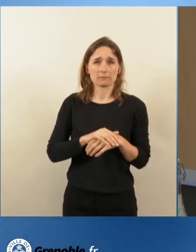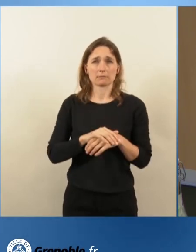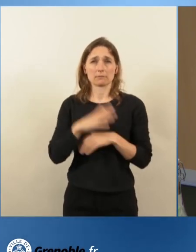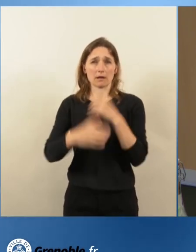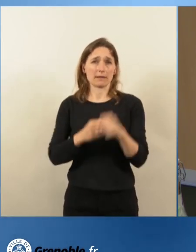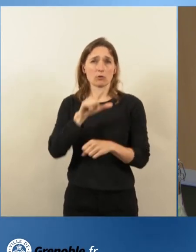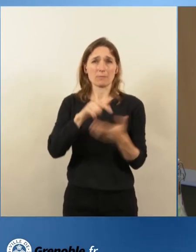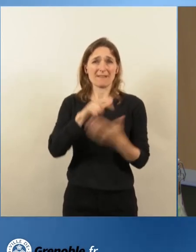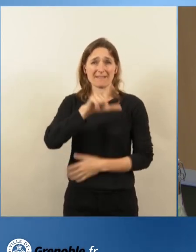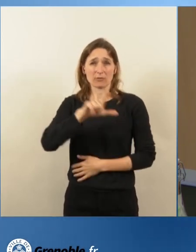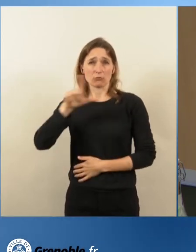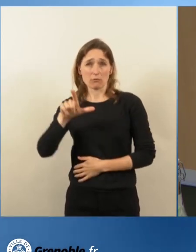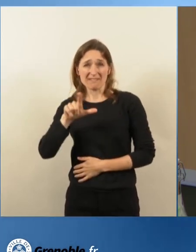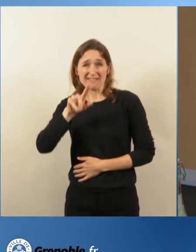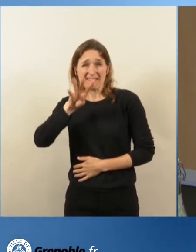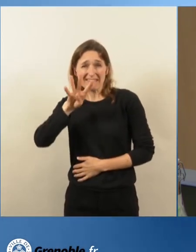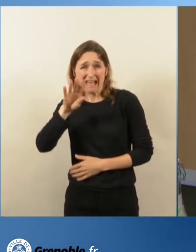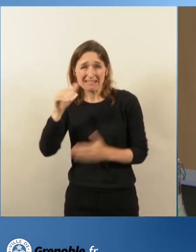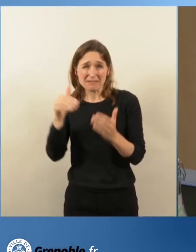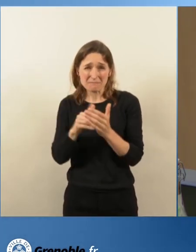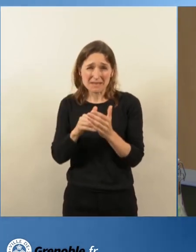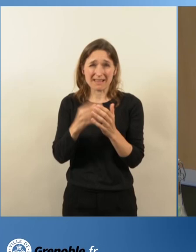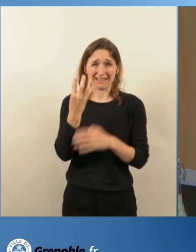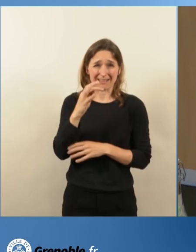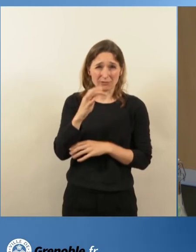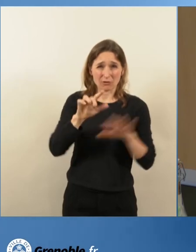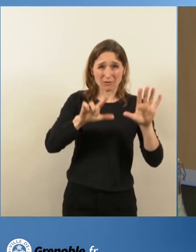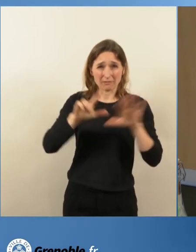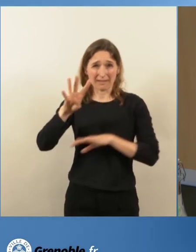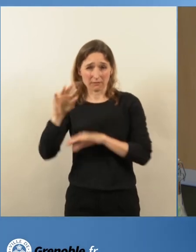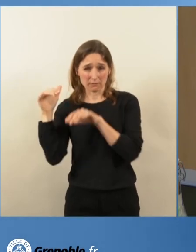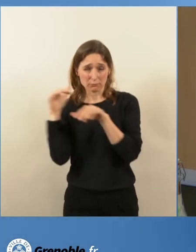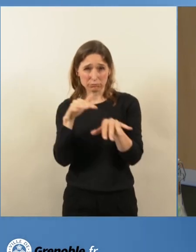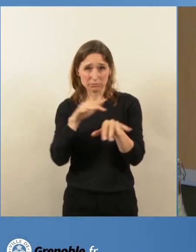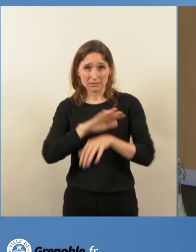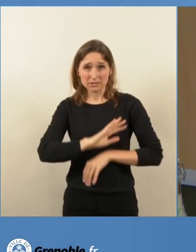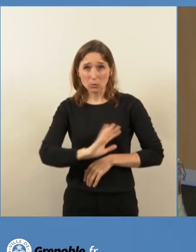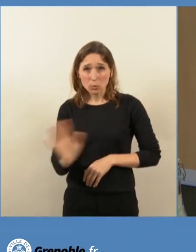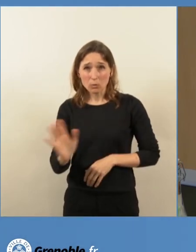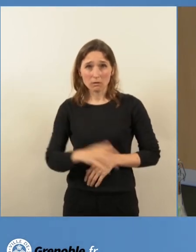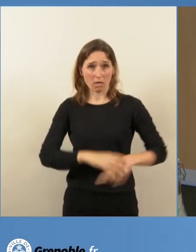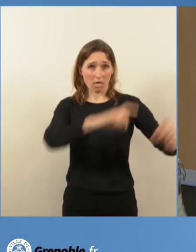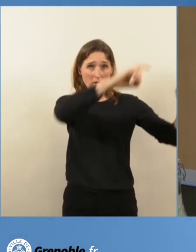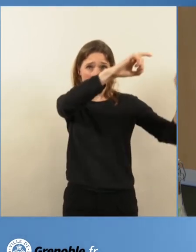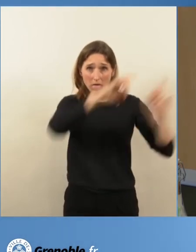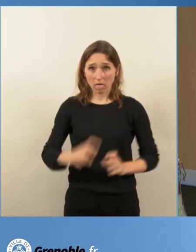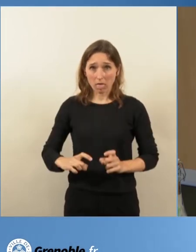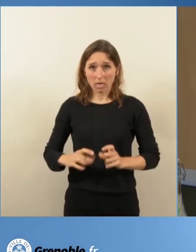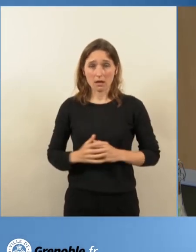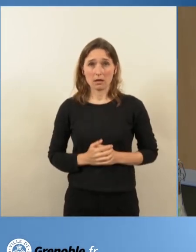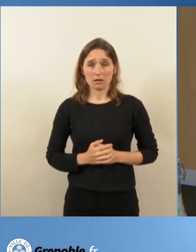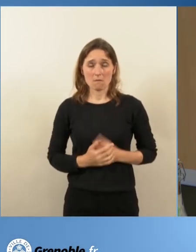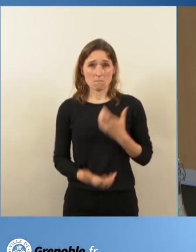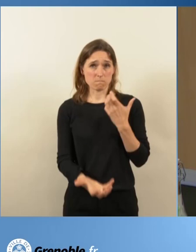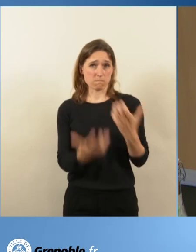ne enregistrait plus que 4474 entrées la chute et